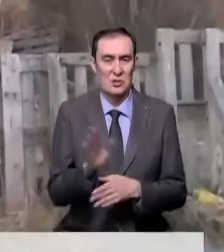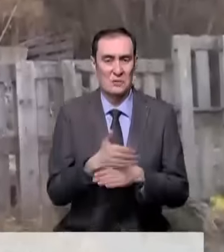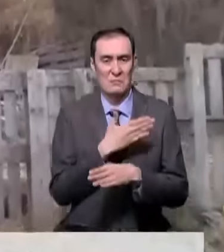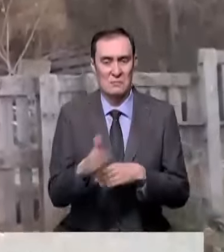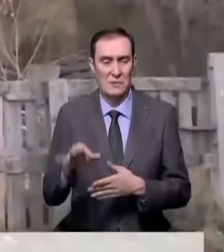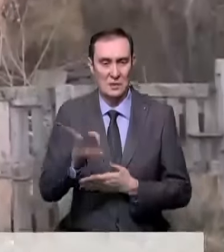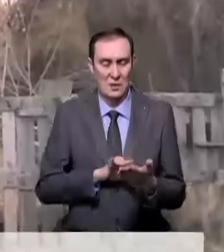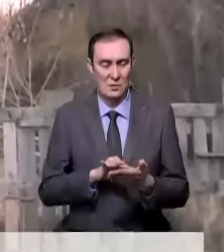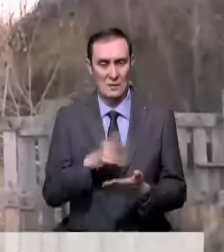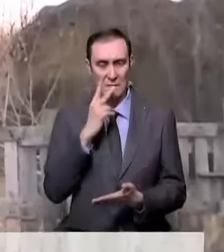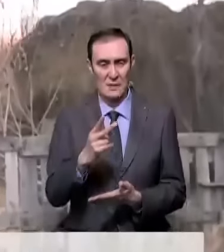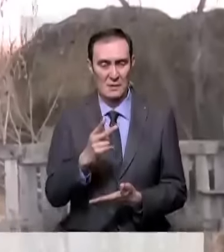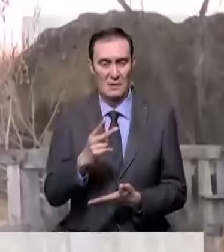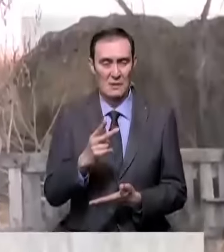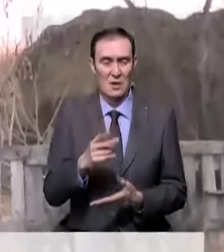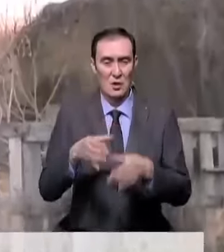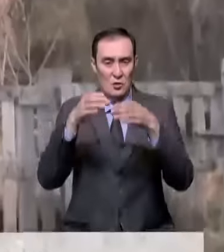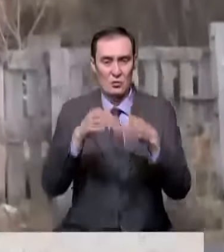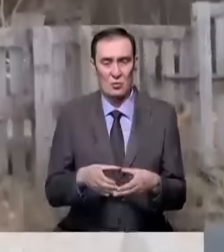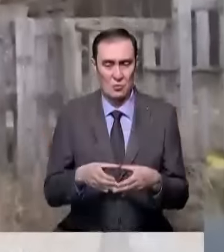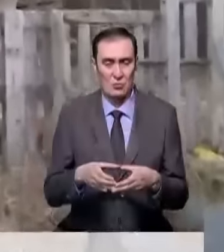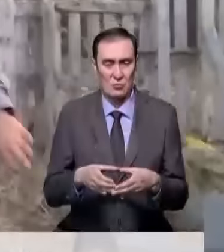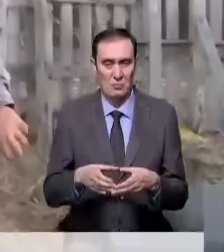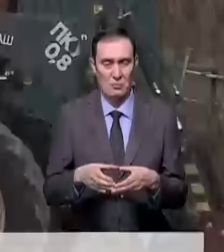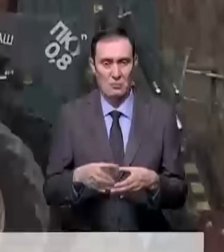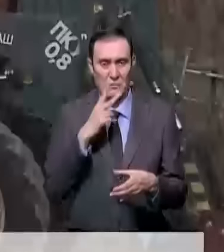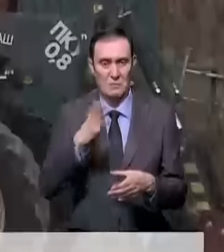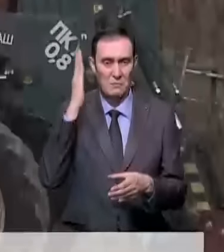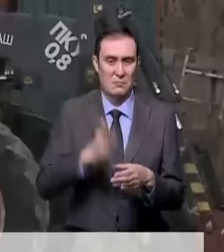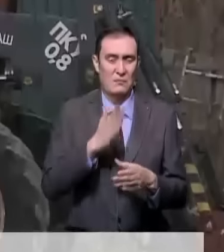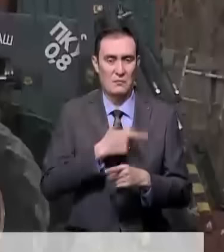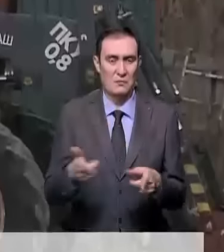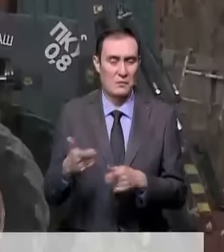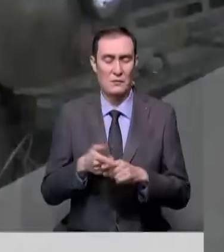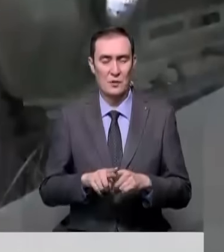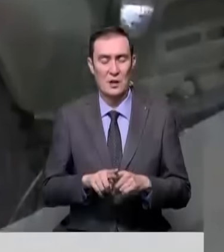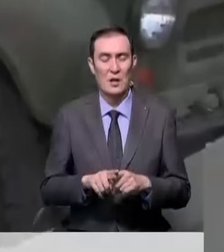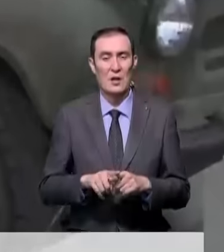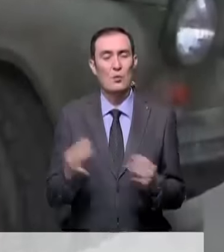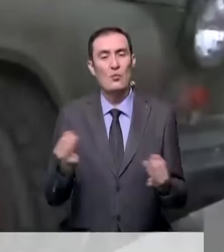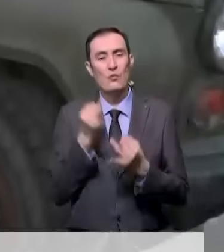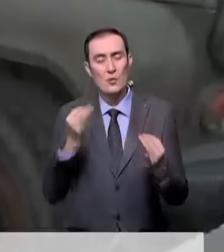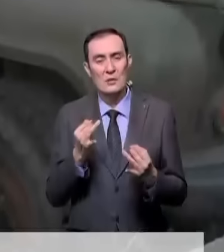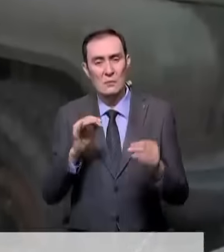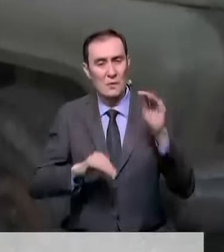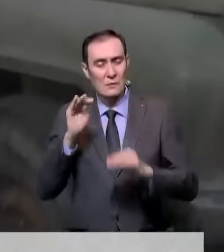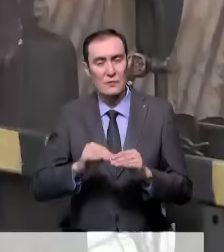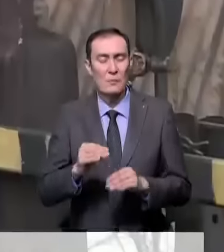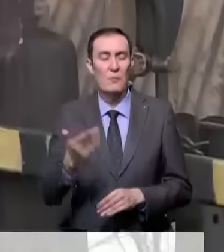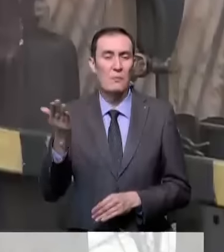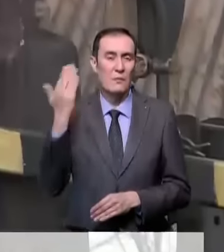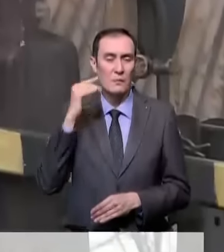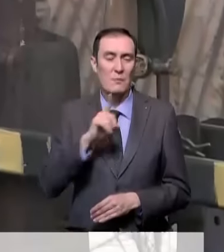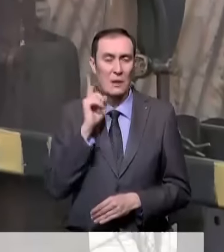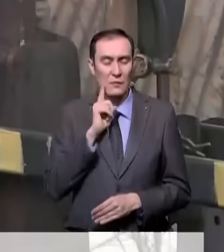вот эта навеска опускается, чурки накладываются. Увлекся конструированием Борис еще подростком. 15 лет